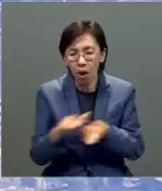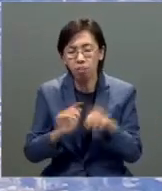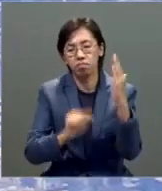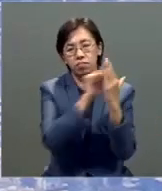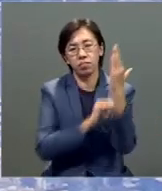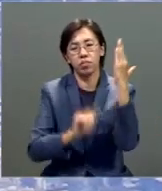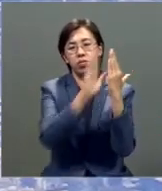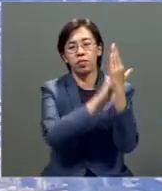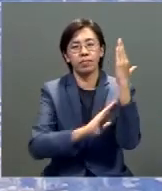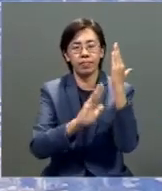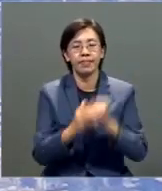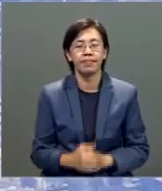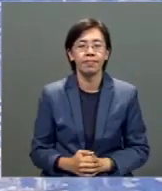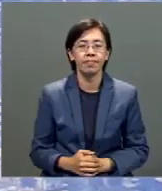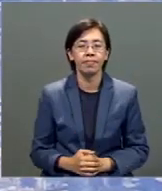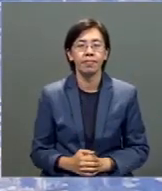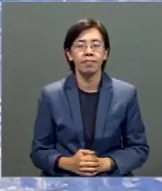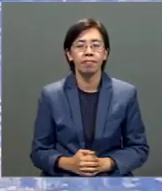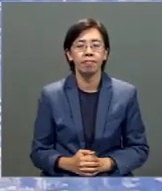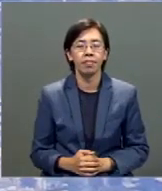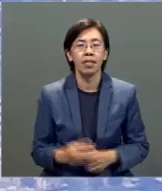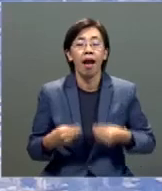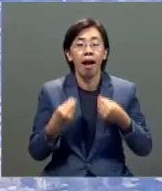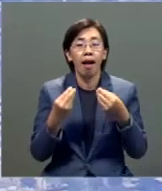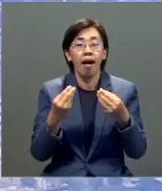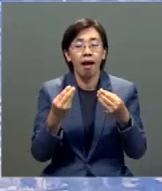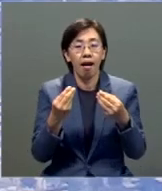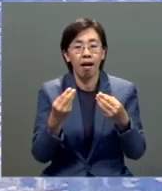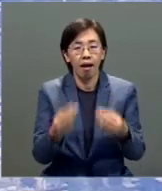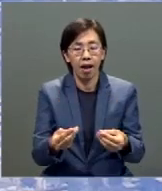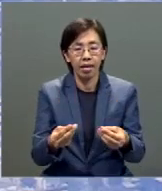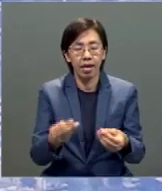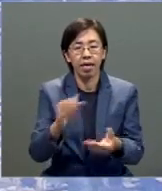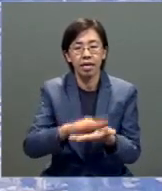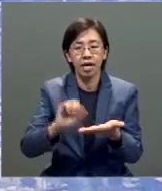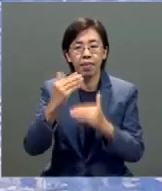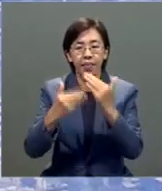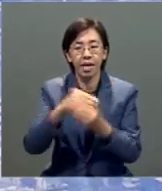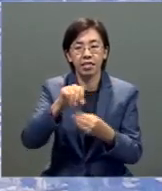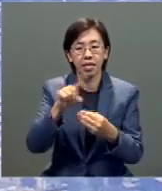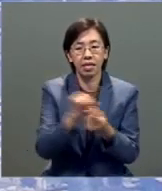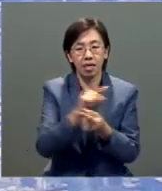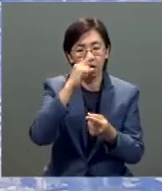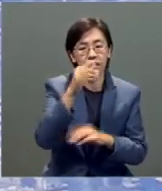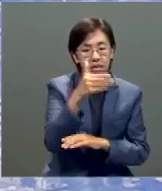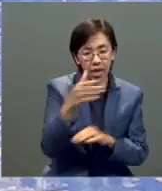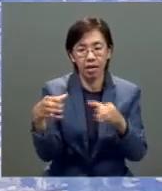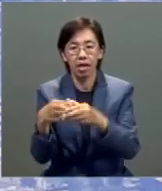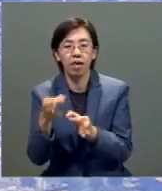วก็มอบให้ทางสภาพัฒน์บวกกับคณะทำงานที่ปรึกษาเนี่ยนะ